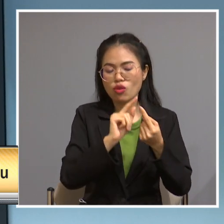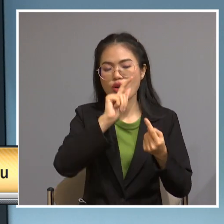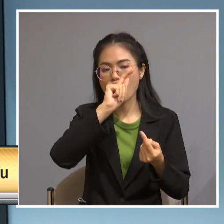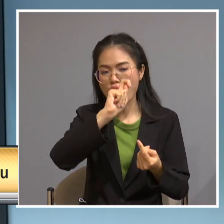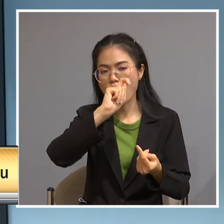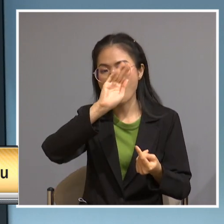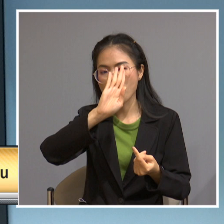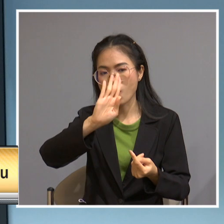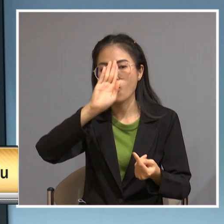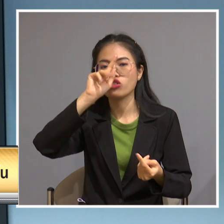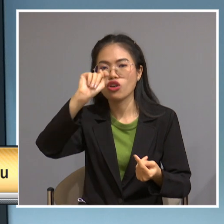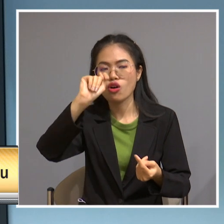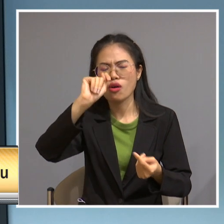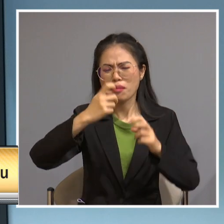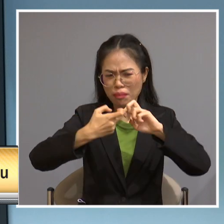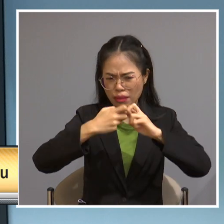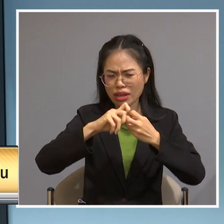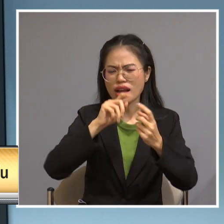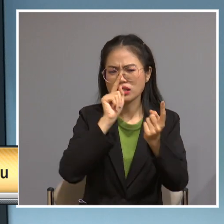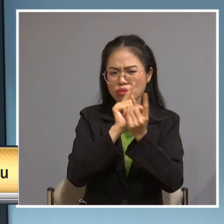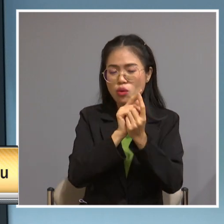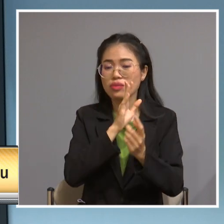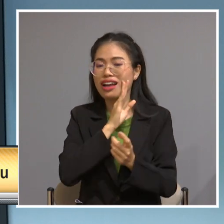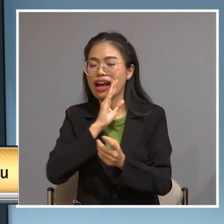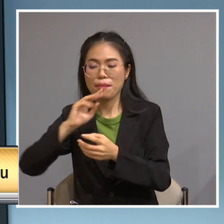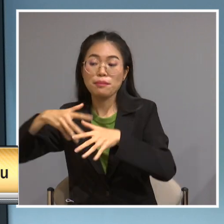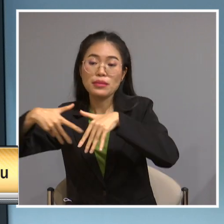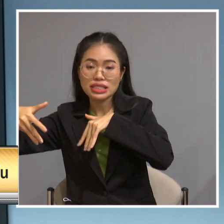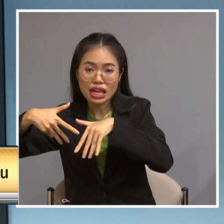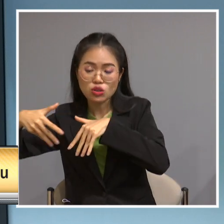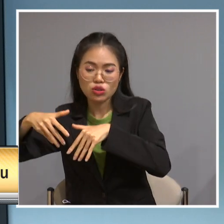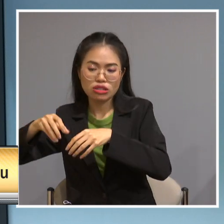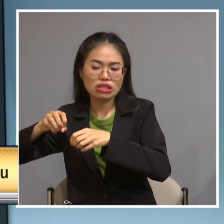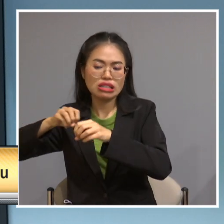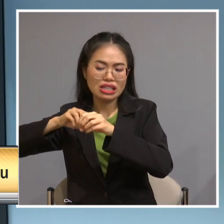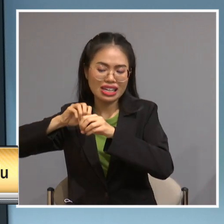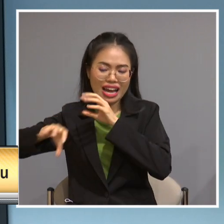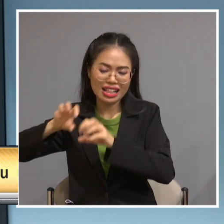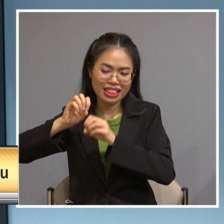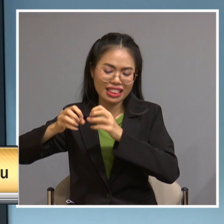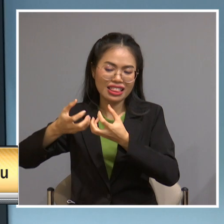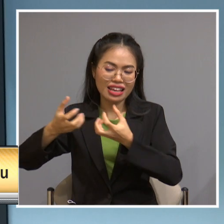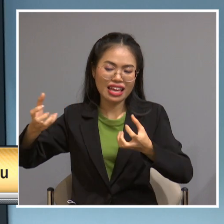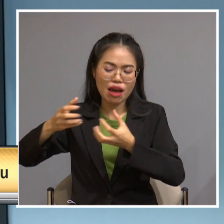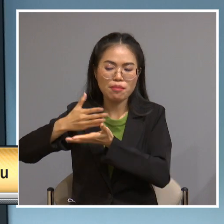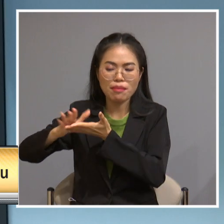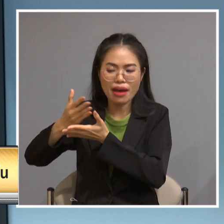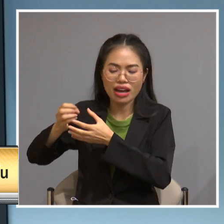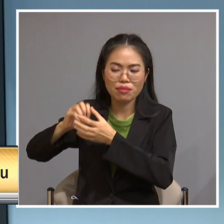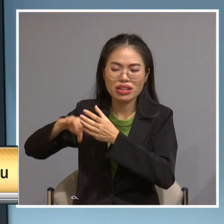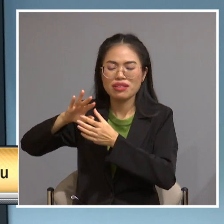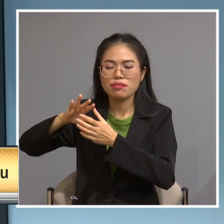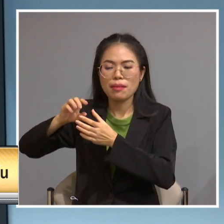หาง่ๆกคงจะเกิดขึ้นไมใหประชาชนแยกแล้ท้องถินมีความสามารถจะเก็บแยกไหมเราก็ให้แนวทางไป